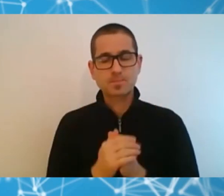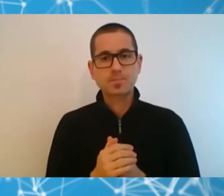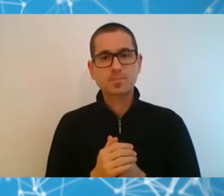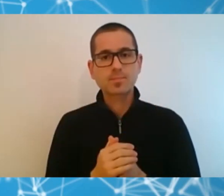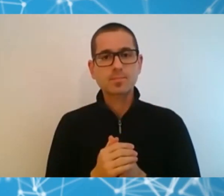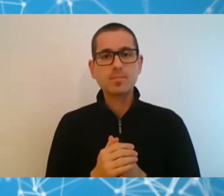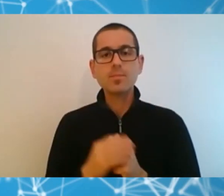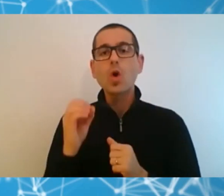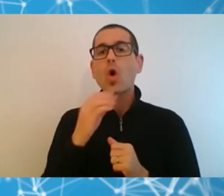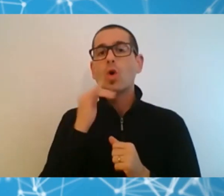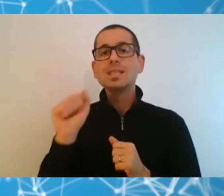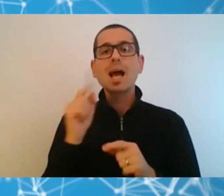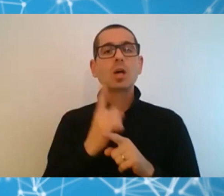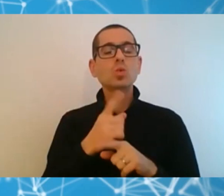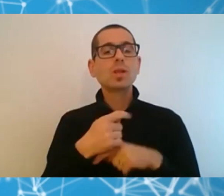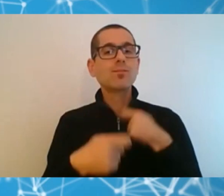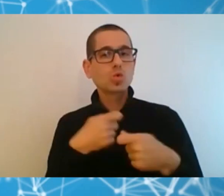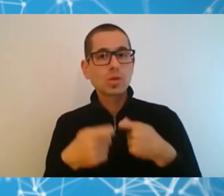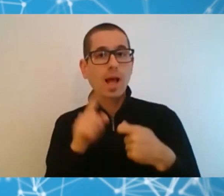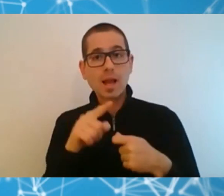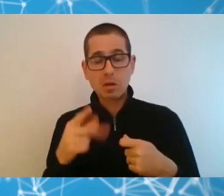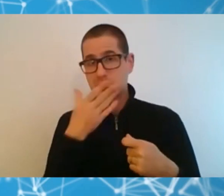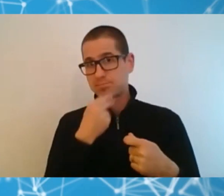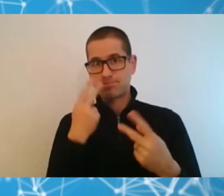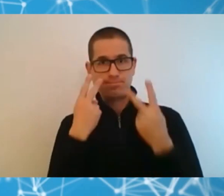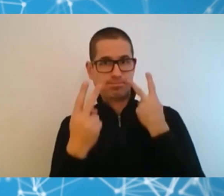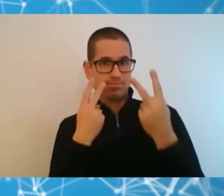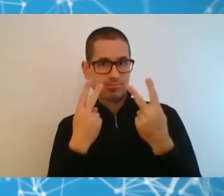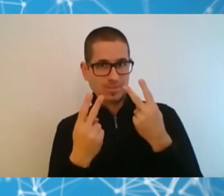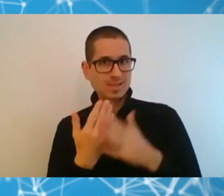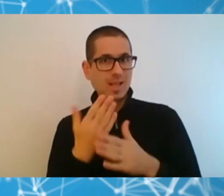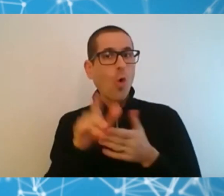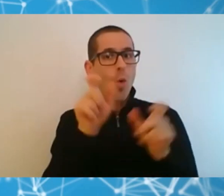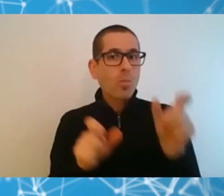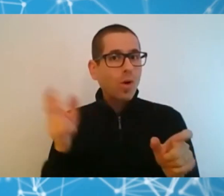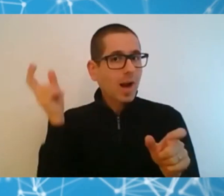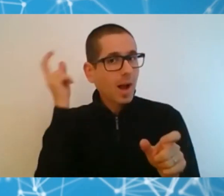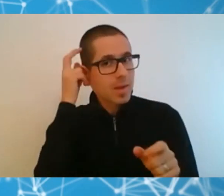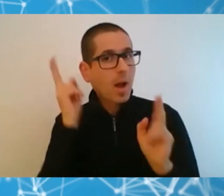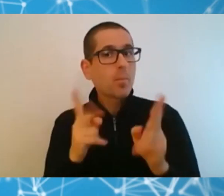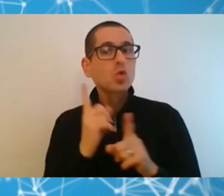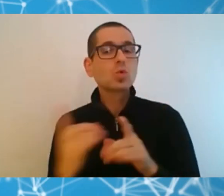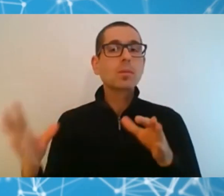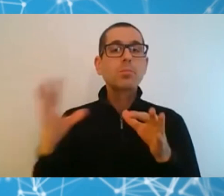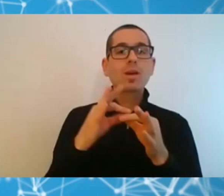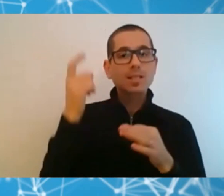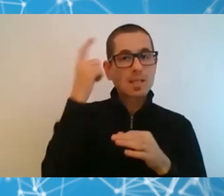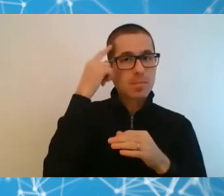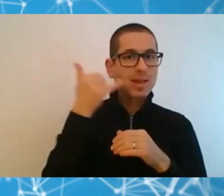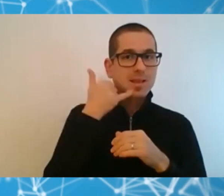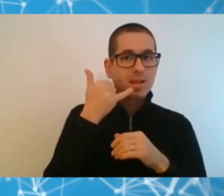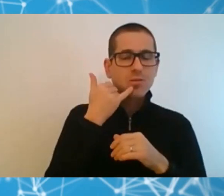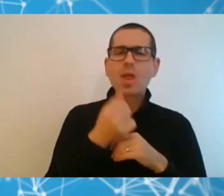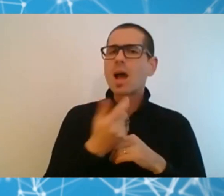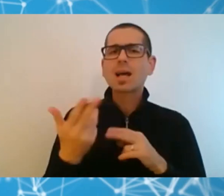Osja je tudi funkcionalna in estetsko sprejemljiva za uporabnike in je možno povezati s pametnim telefonom. Torej, katere so